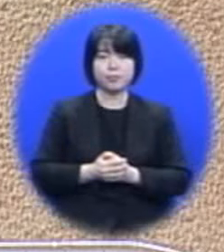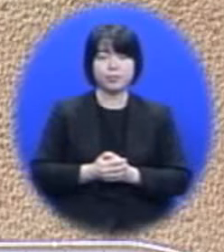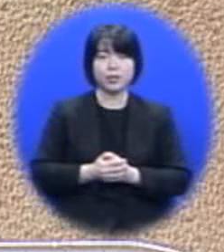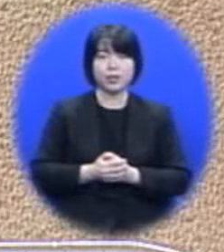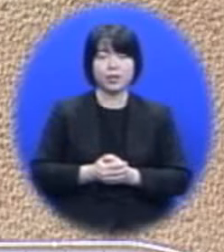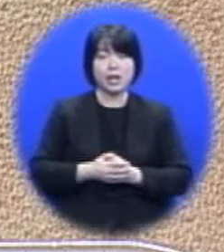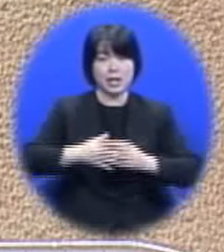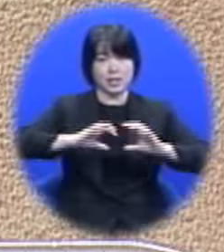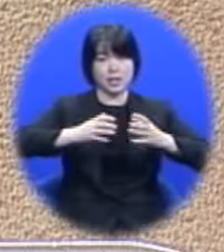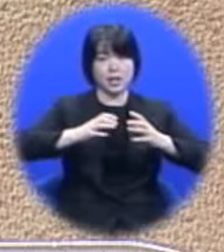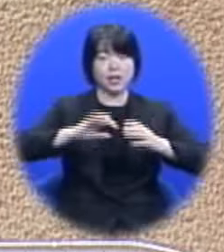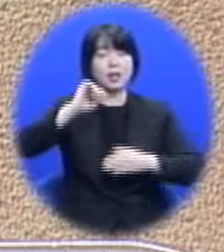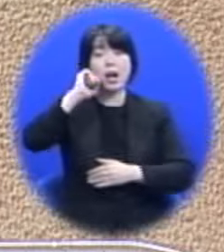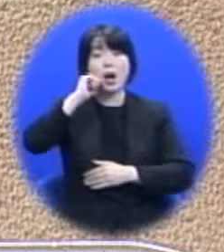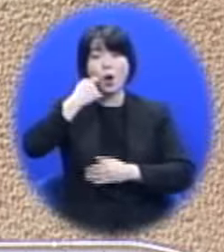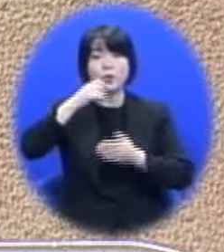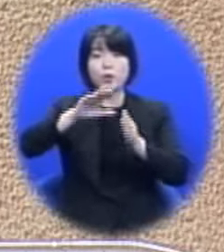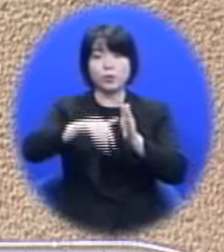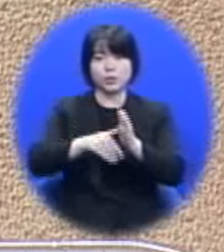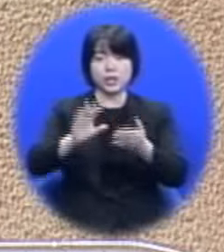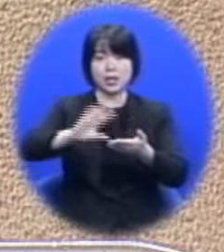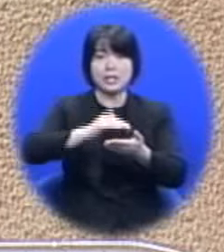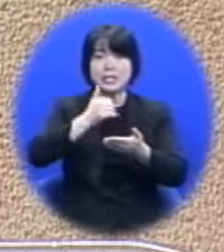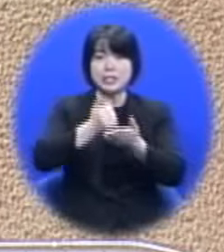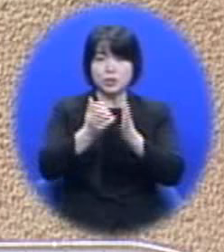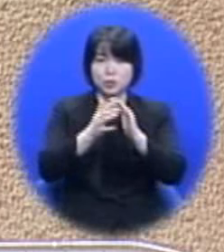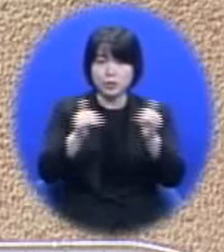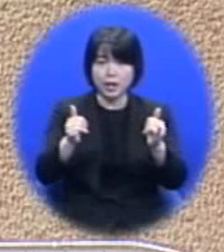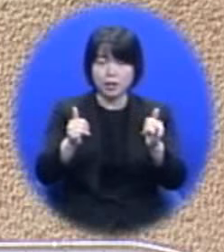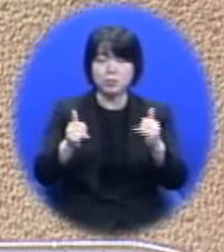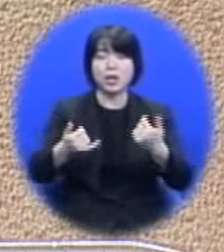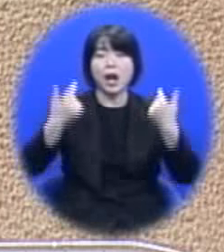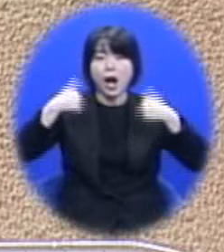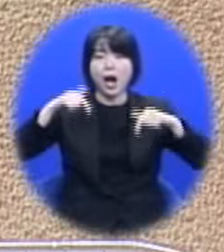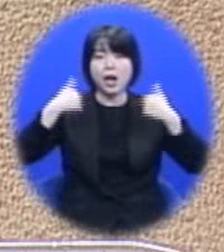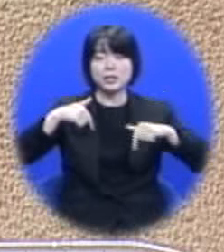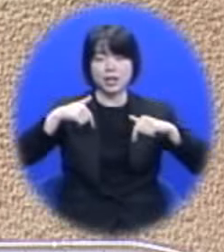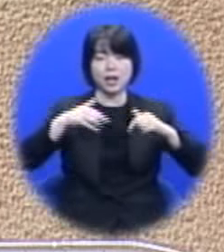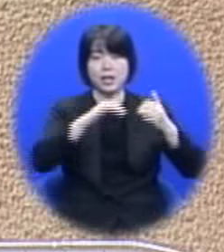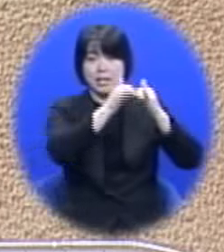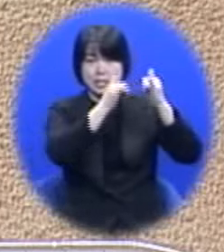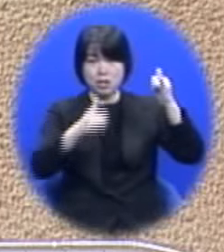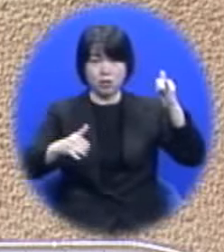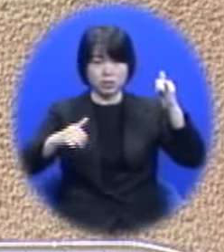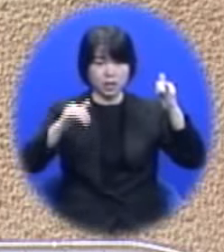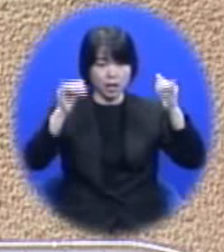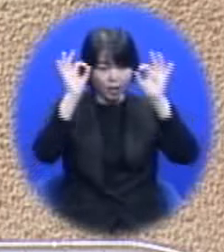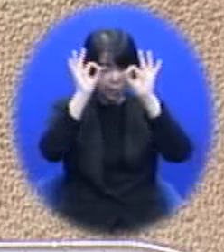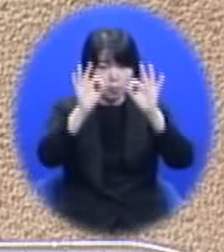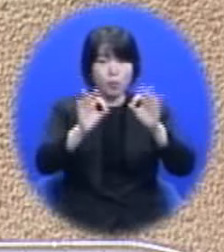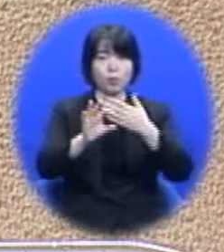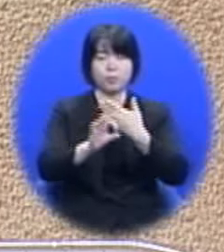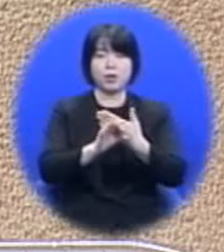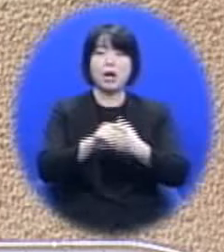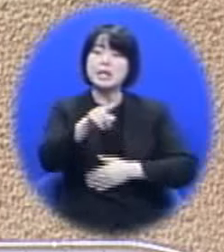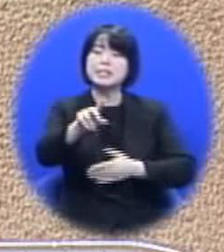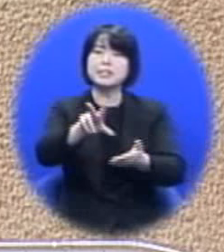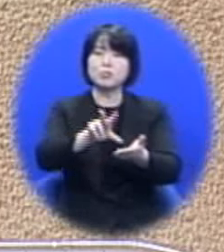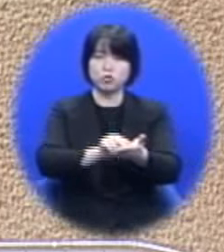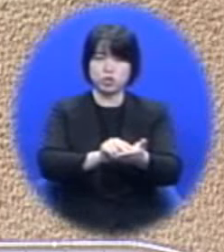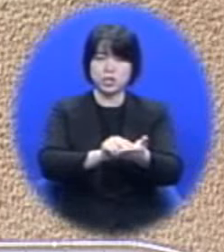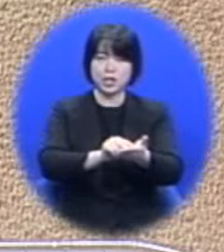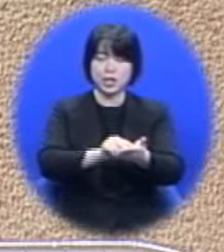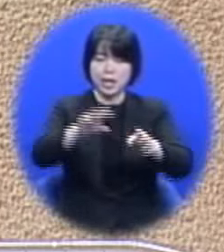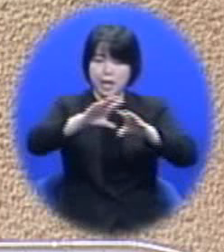거예요. 나라가 어려울 때 그리스도인들은 언제나 역사를 살펴보면 그 문제의 해결에